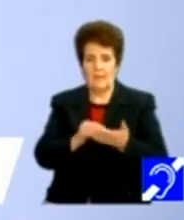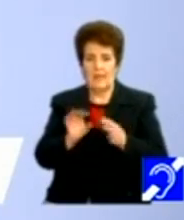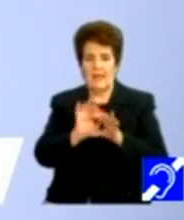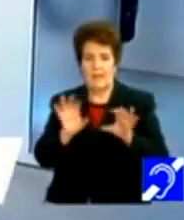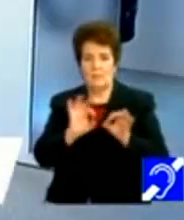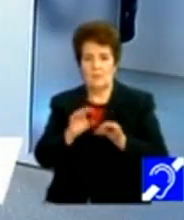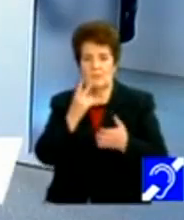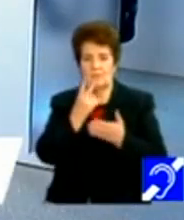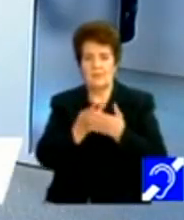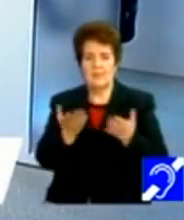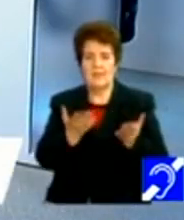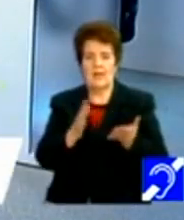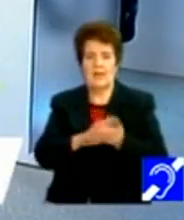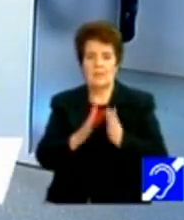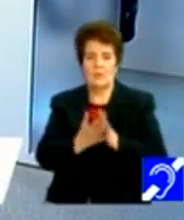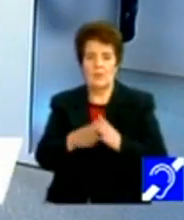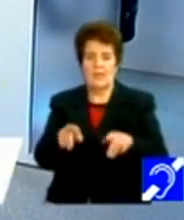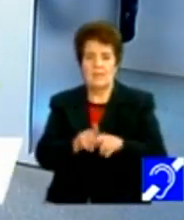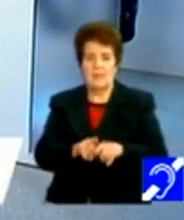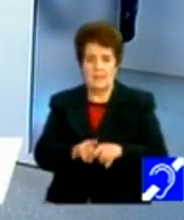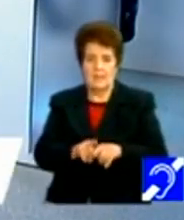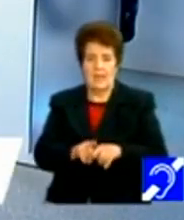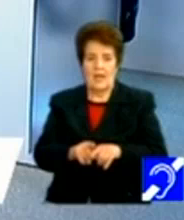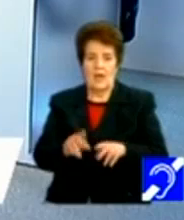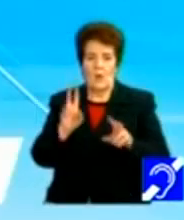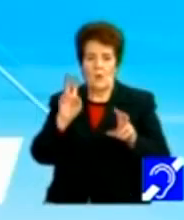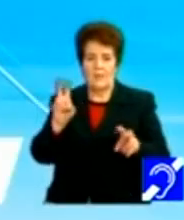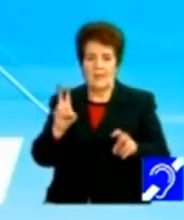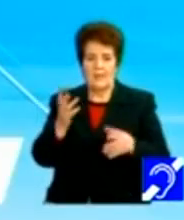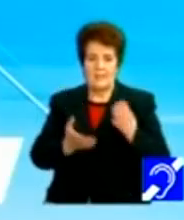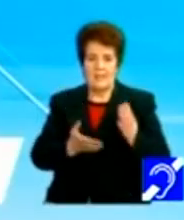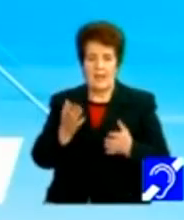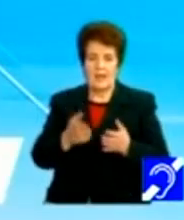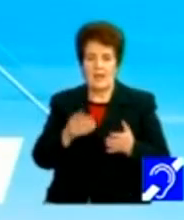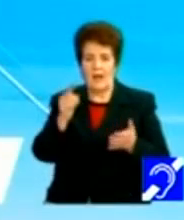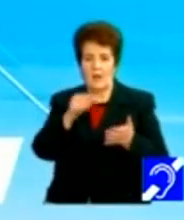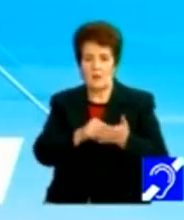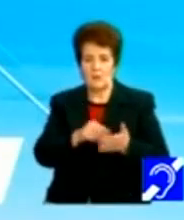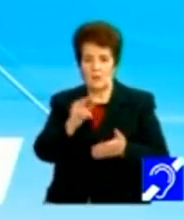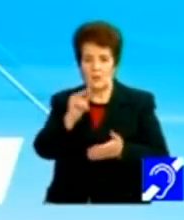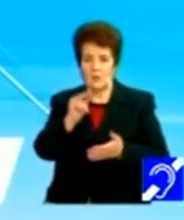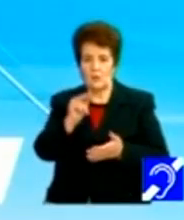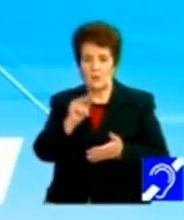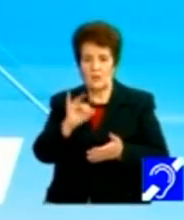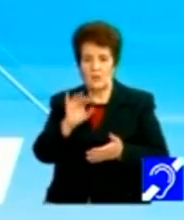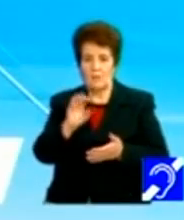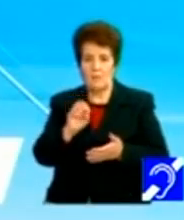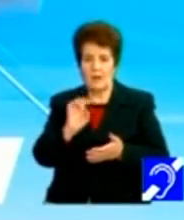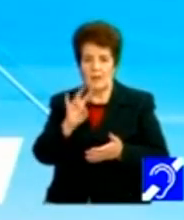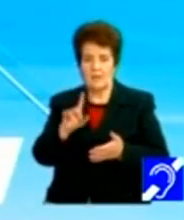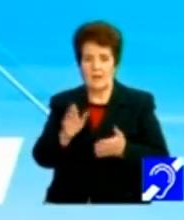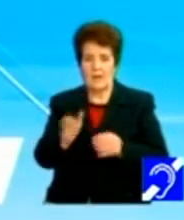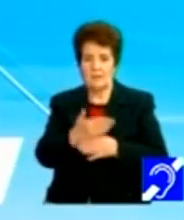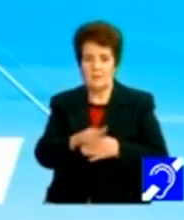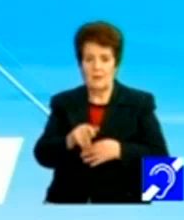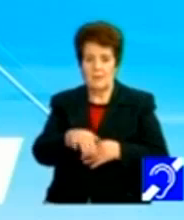Așa. Domnul, în acest context este în regulă dacă agenți FSB și cu ce bani se plimbă prin Chișinău? Nu,